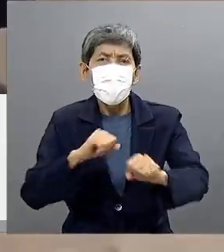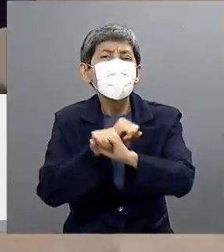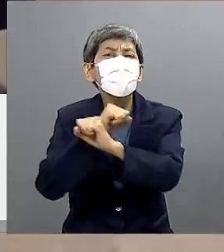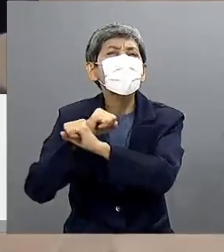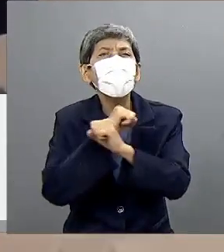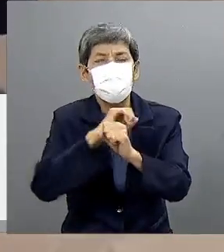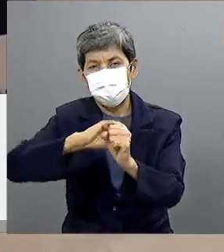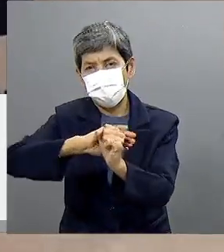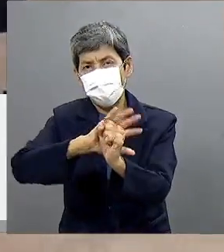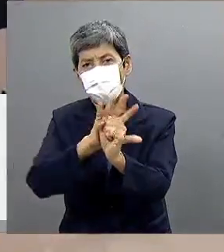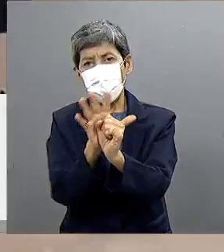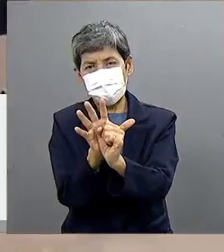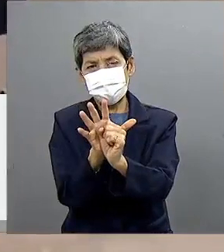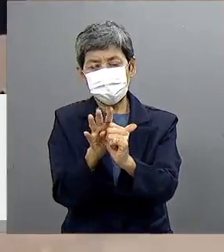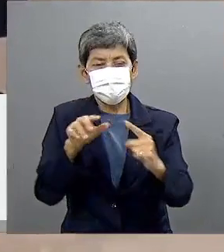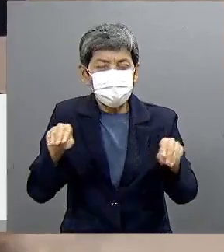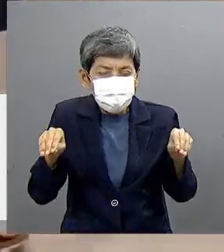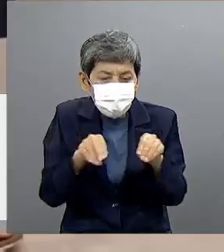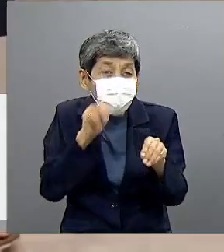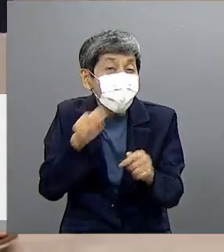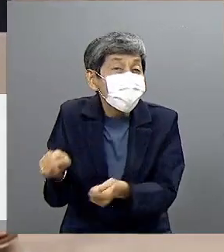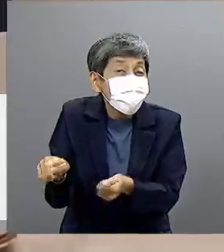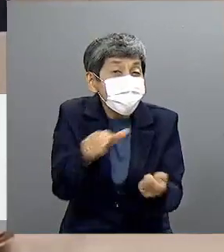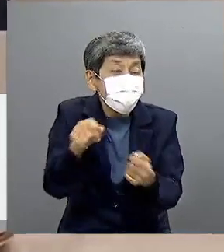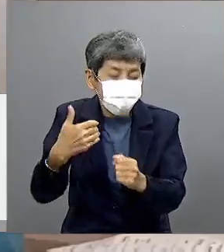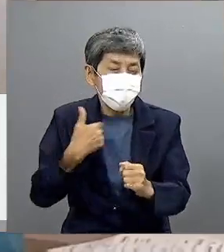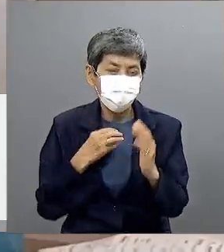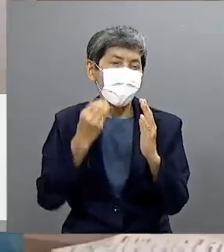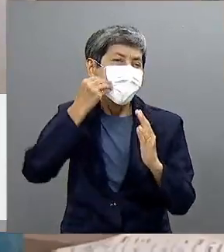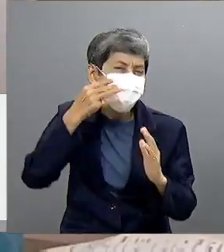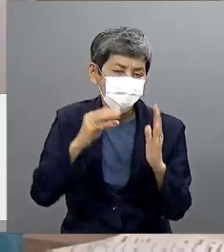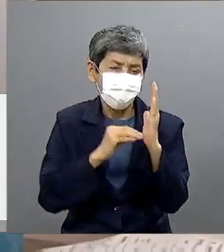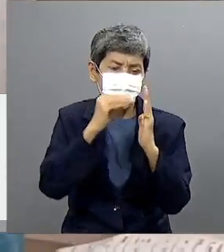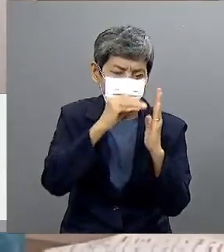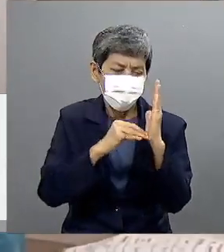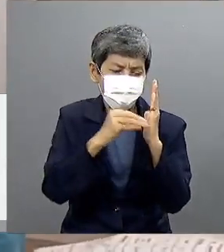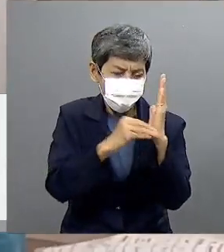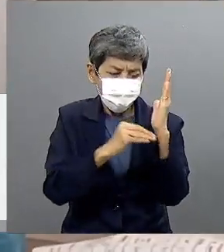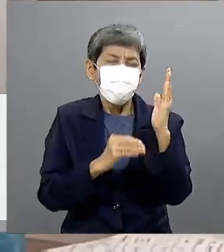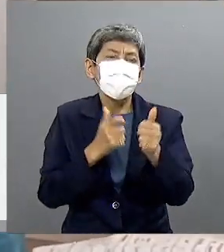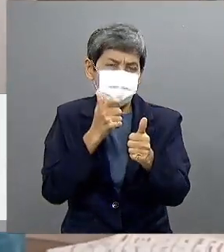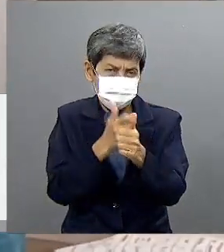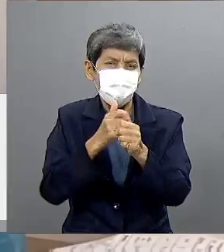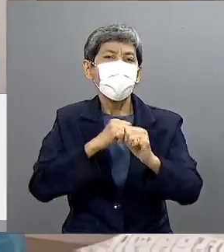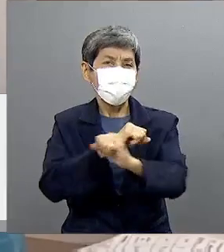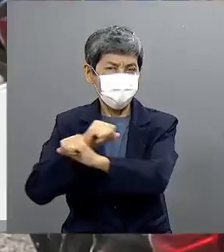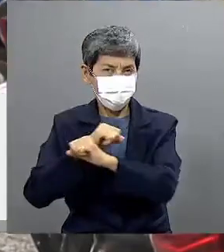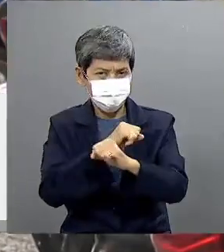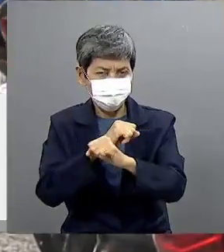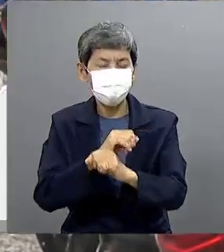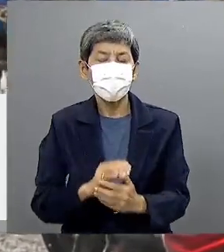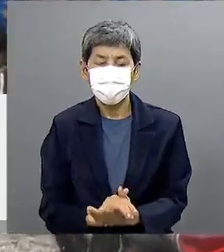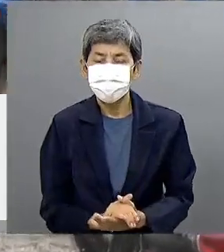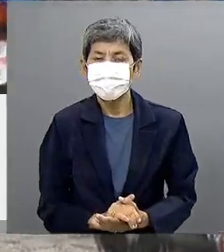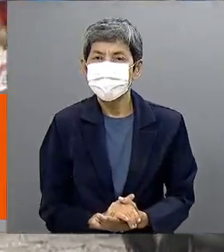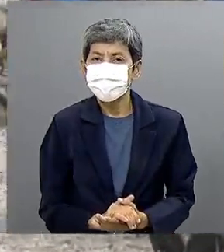ระบาดช่วงสงกรานต์ที่คาดว่าจะมีผู้เดินทางกลับภูมิลำเนาจำนวนมากค่ะเช่นเดียวกับที่จังหวัดเล